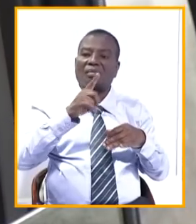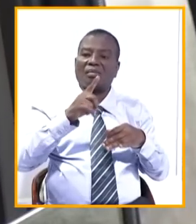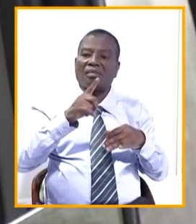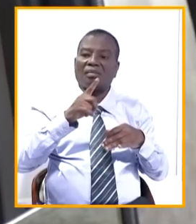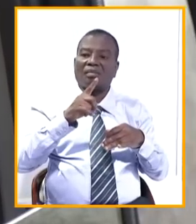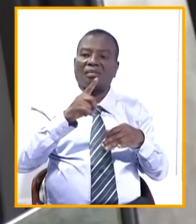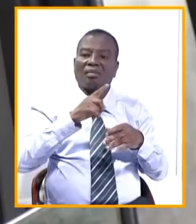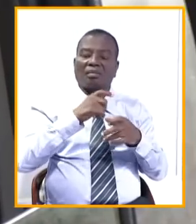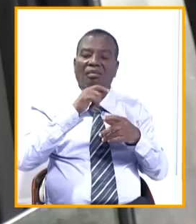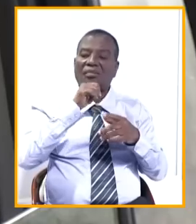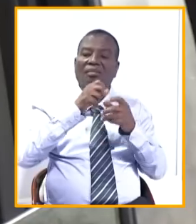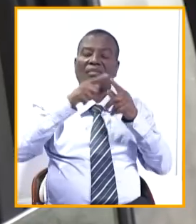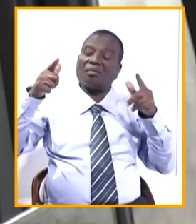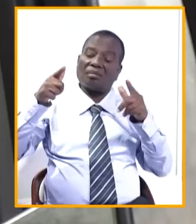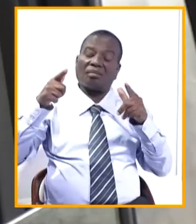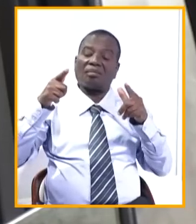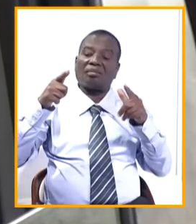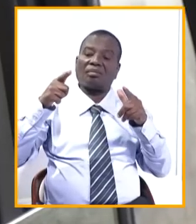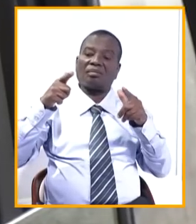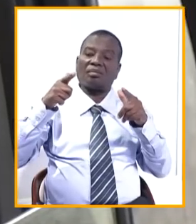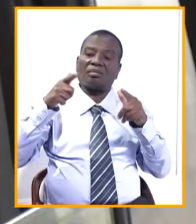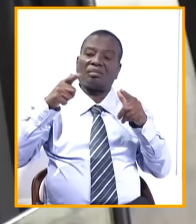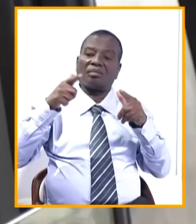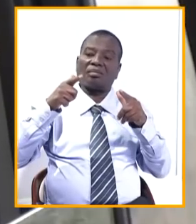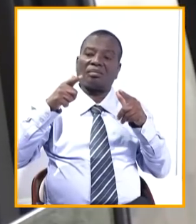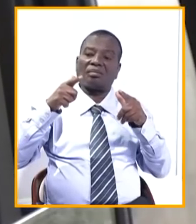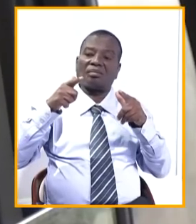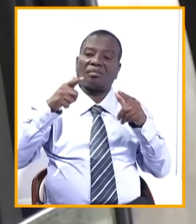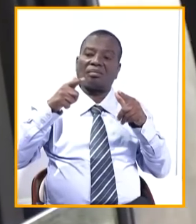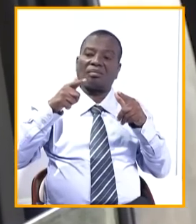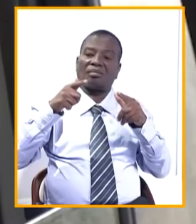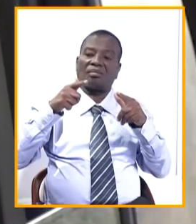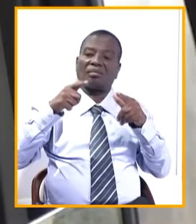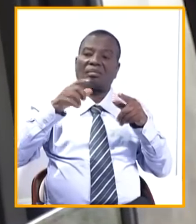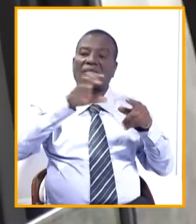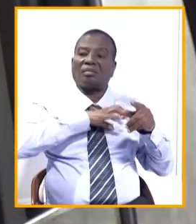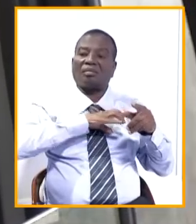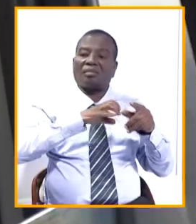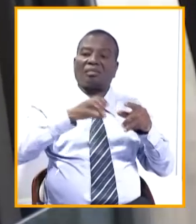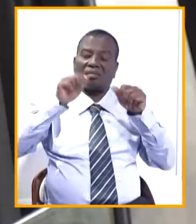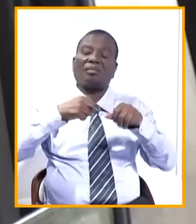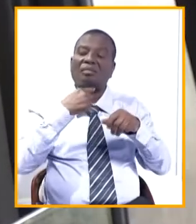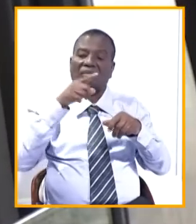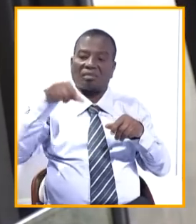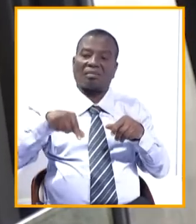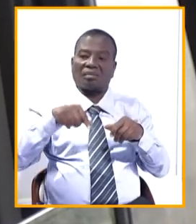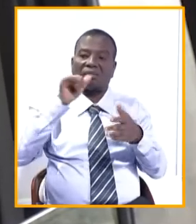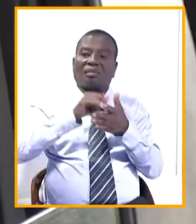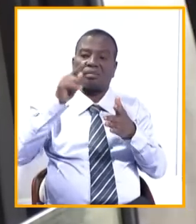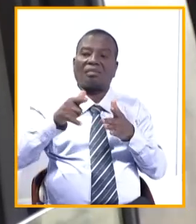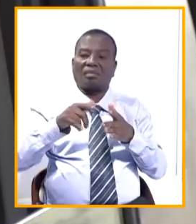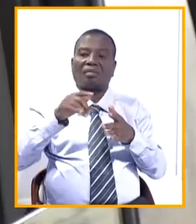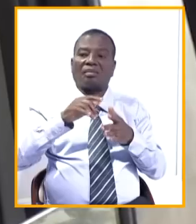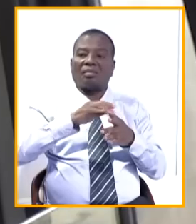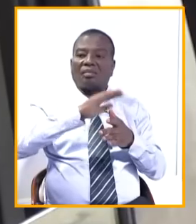n'est pas aussi grave que ça. Mais l'agent en face de toi peut te dire que non, ce que tu as fait prochainement, il ne